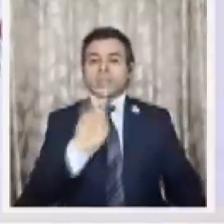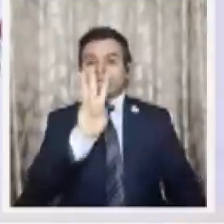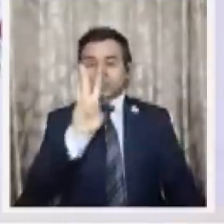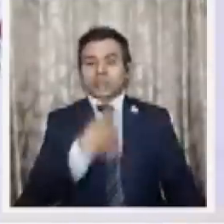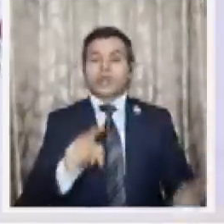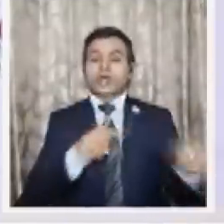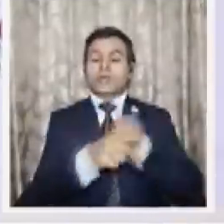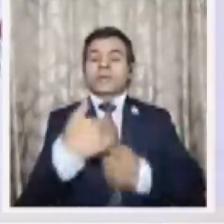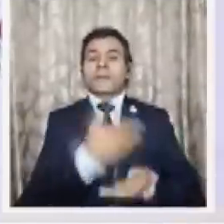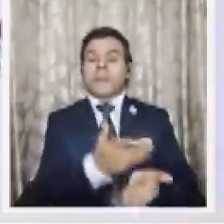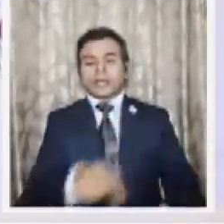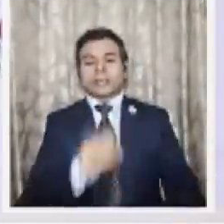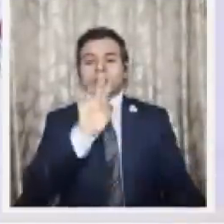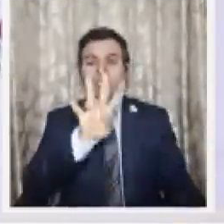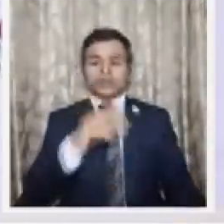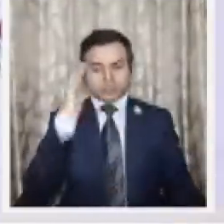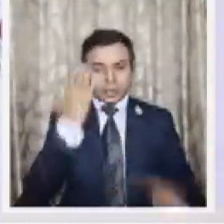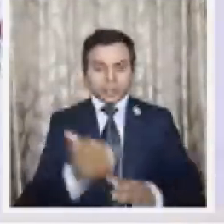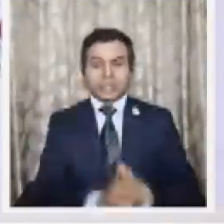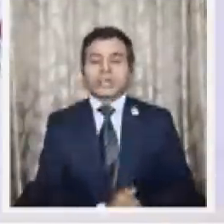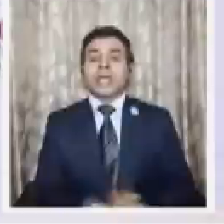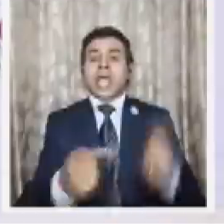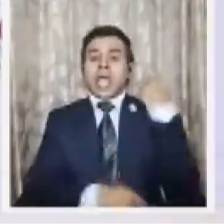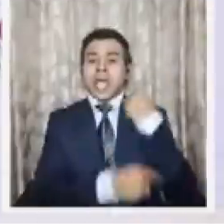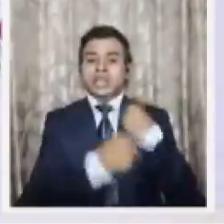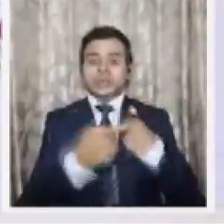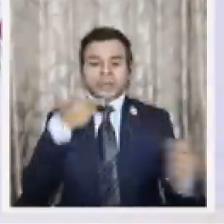হাসপাতালে মৃত্যুবরণ করেছেন 28 জন, বাড়িতে 11 জন।